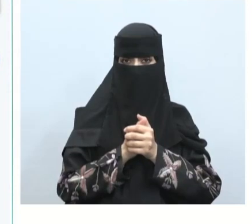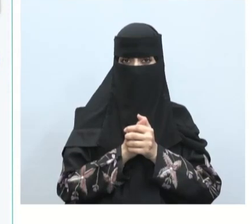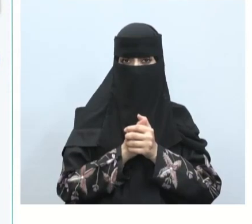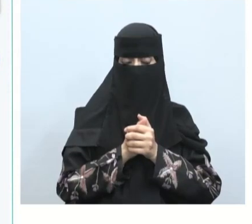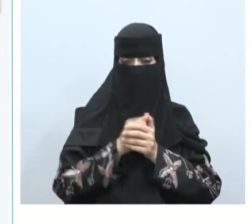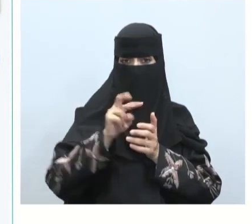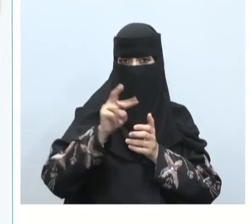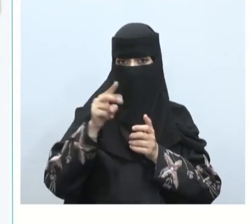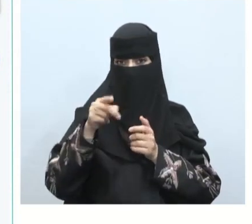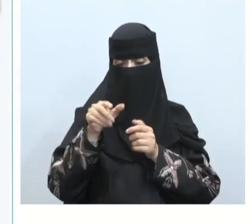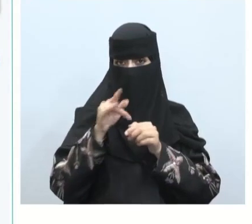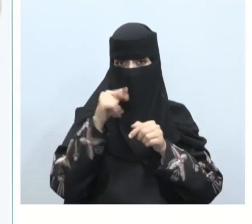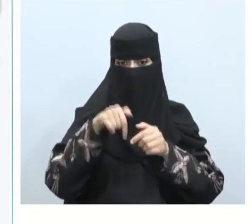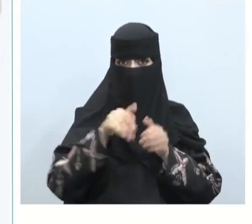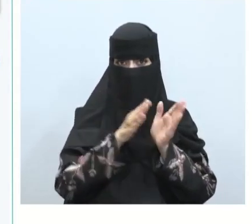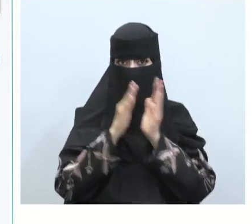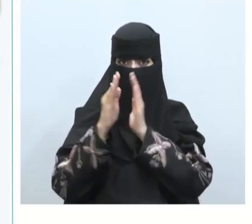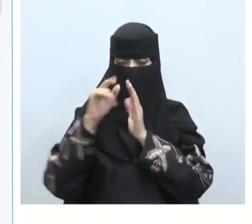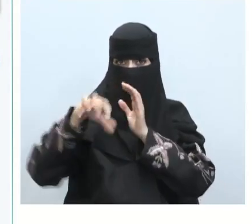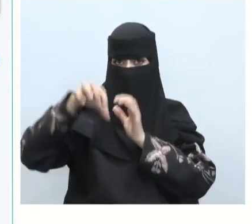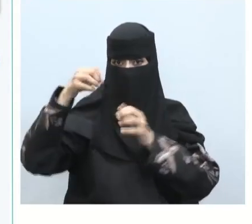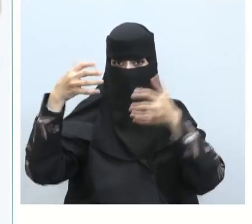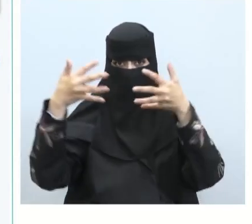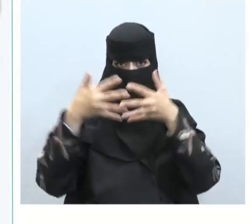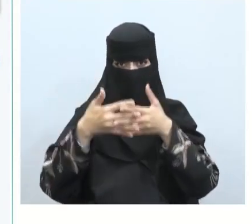بالزر الايمن على هذا المجلد واختر